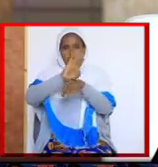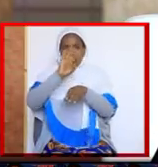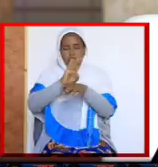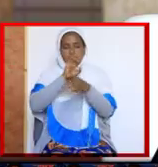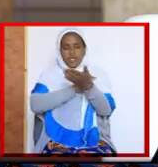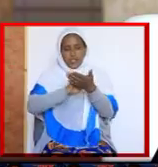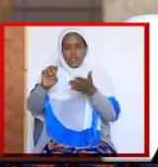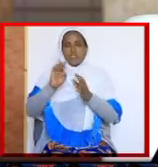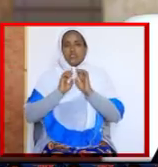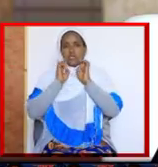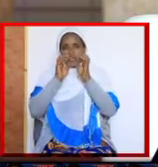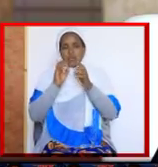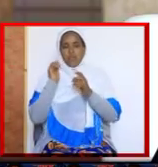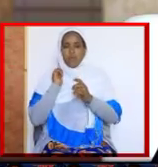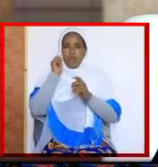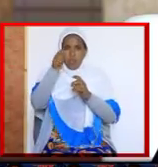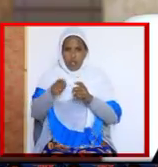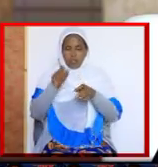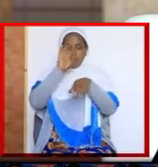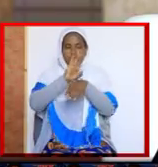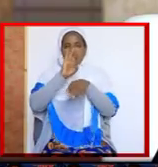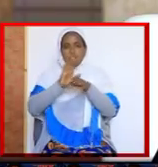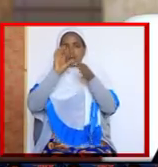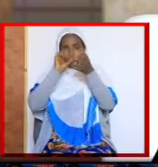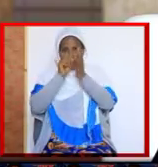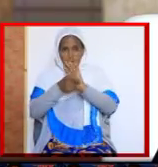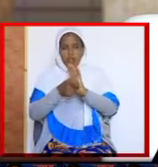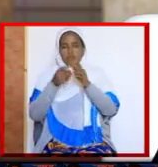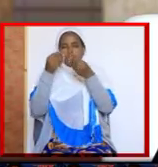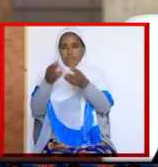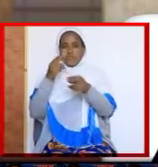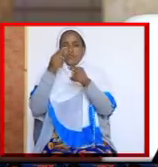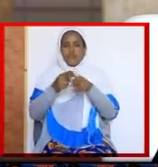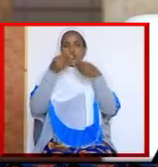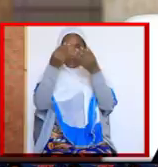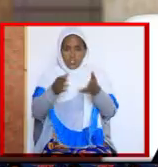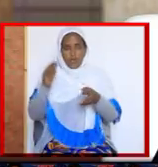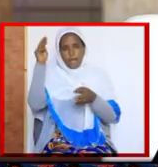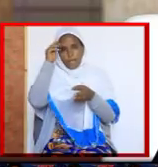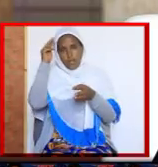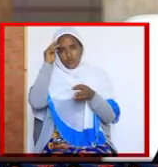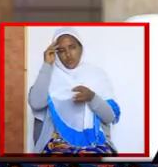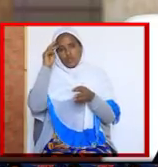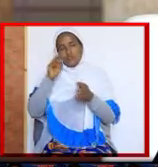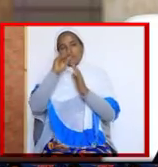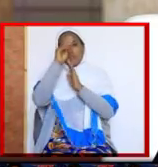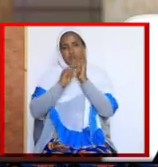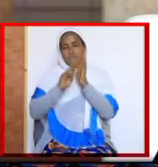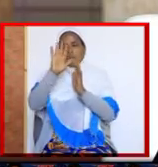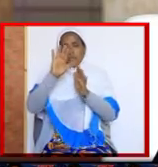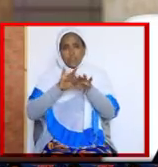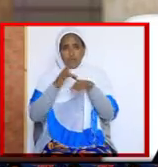ማኅሌት ስላለባት በቤተ ክርስቲያኑ ተመስሎ ስሙ የተሰየመለት ያው ማቴዎስ 4:5 ላይ ወደ ቅድስት